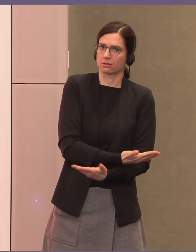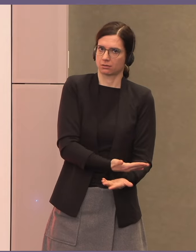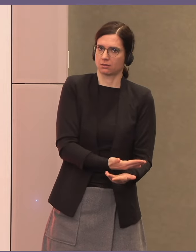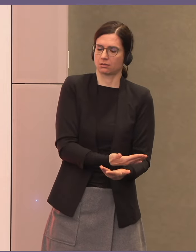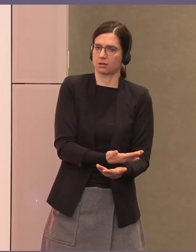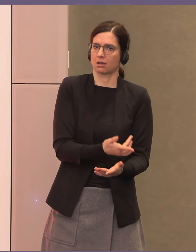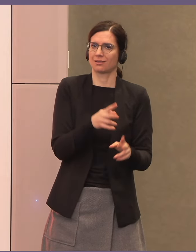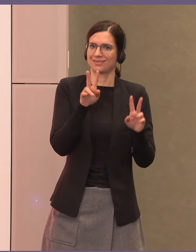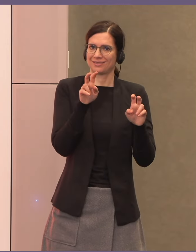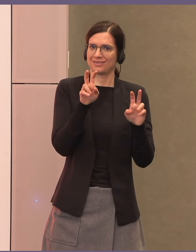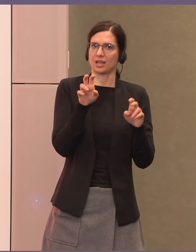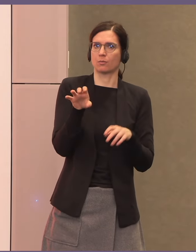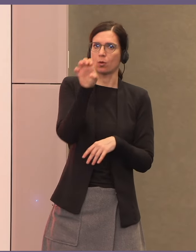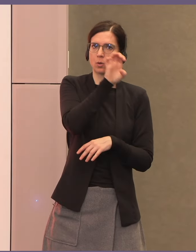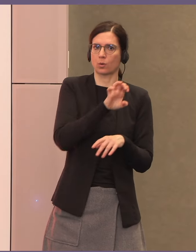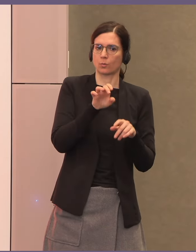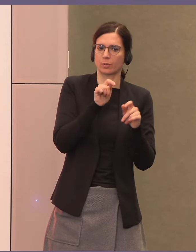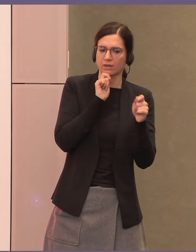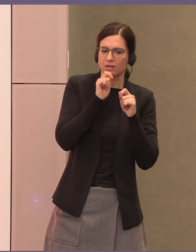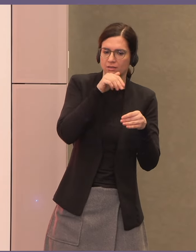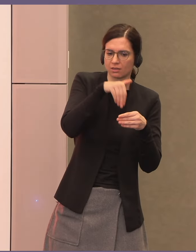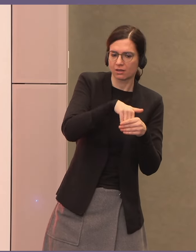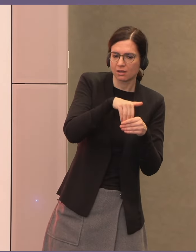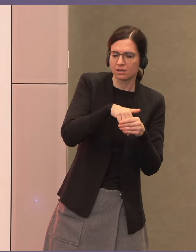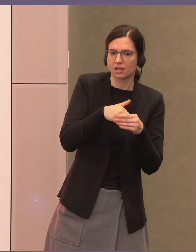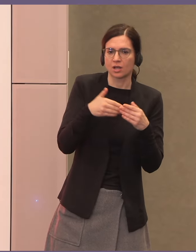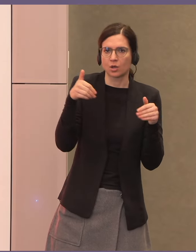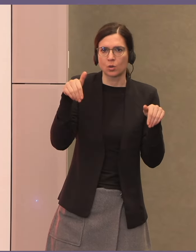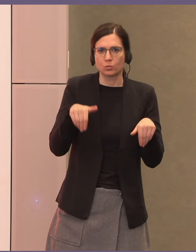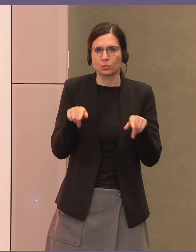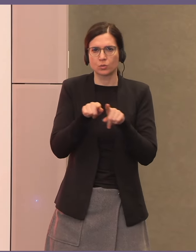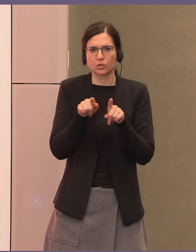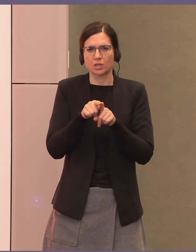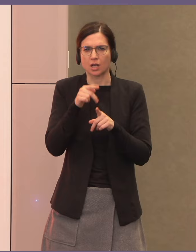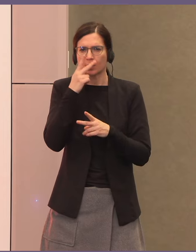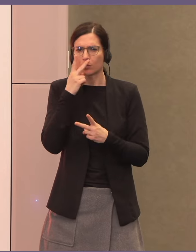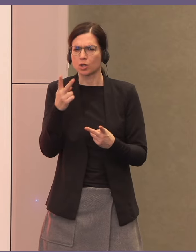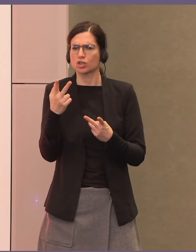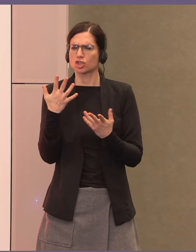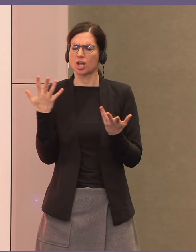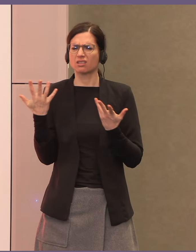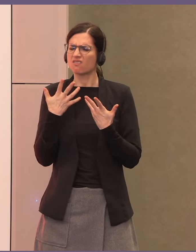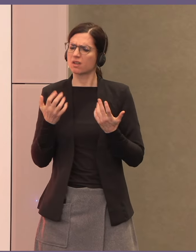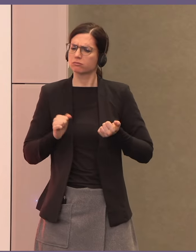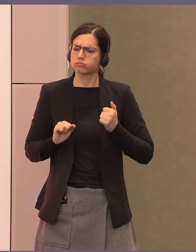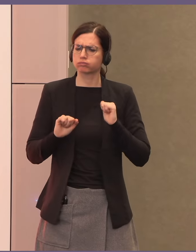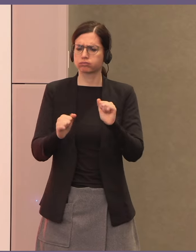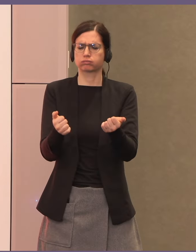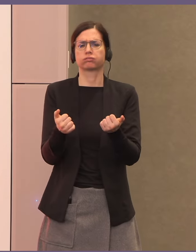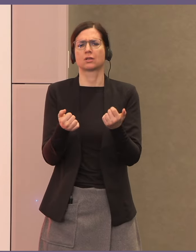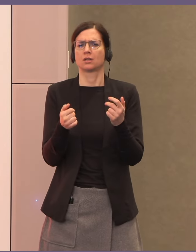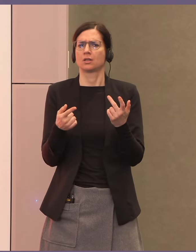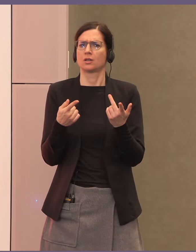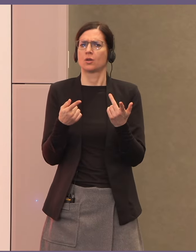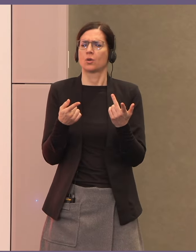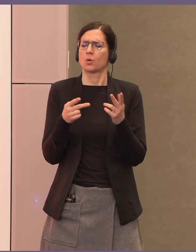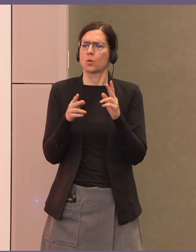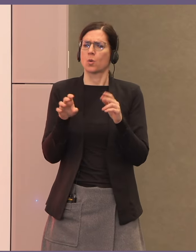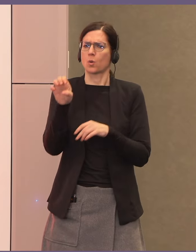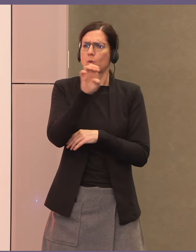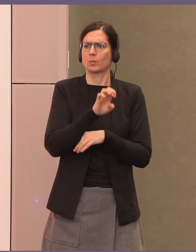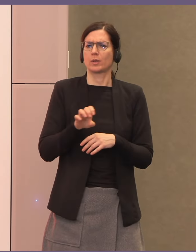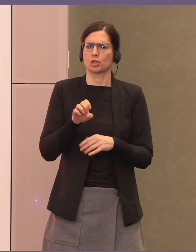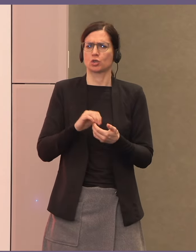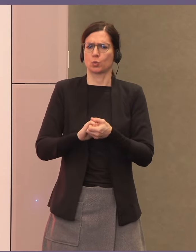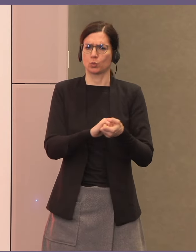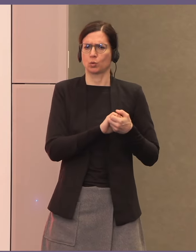Talking about Europe, it's also the... Wenn wir über Europa sprechen, stellt sich natürlich auch die Frage, was ist der Beitrag der progressiven Parteien in der